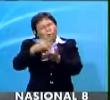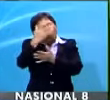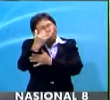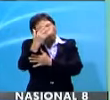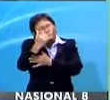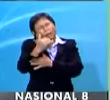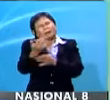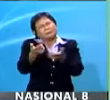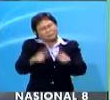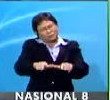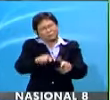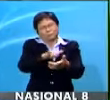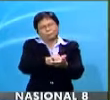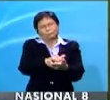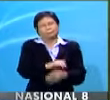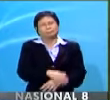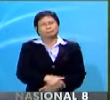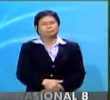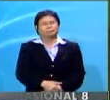motif